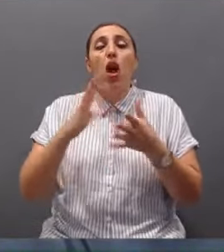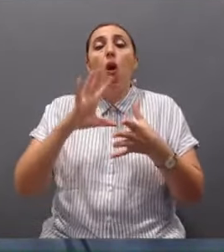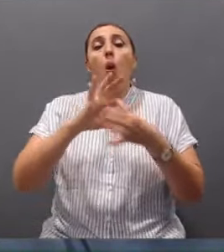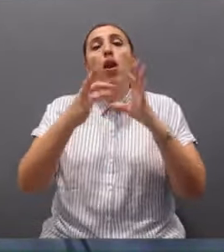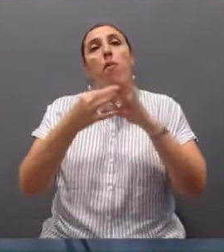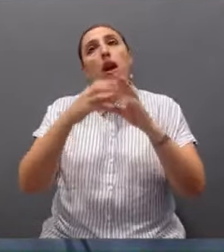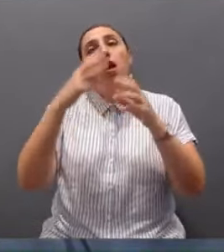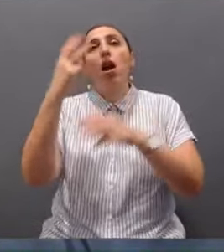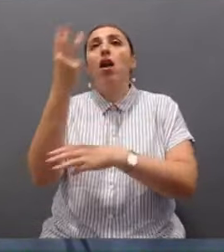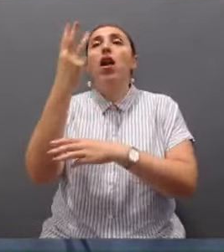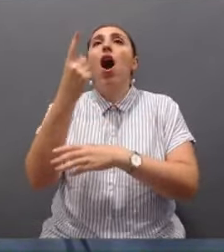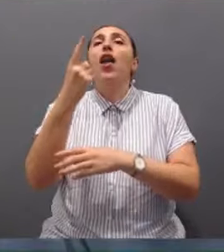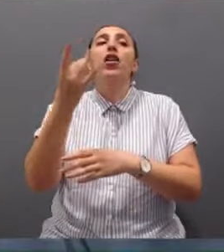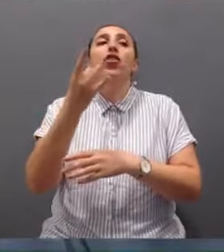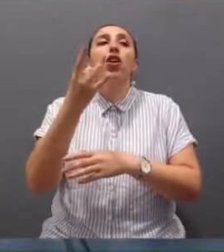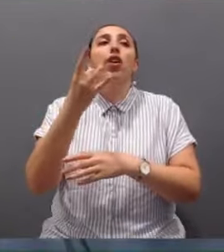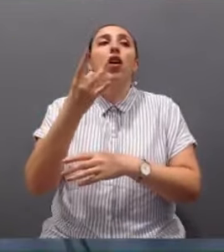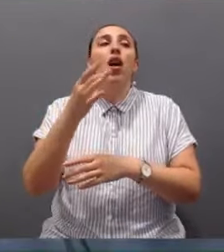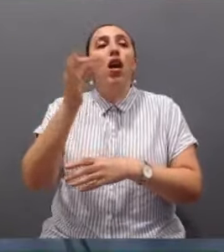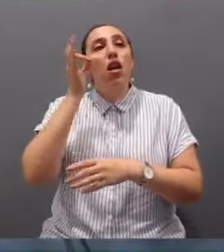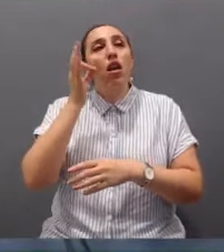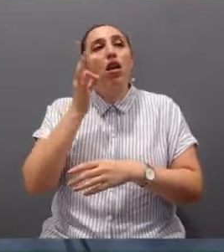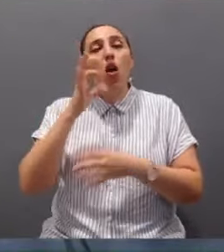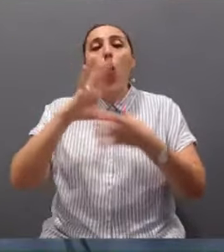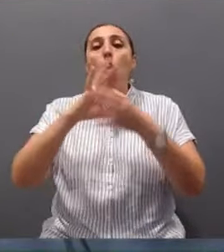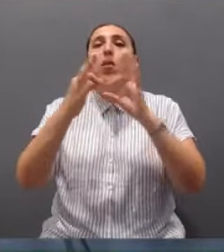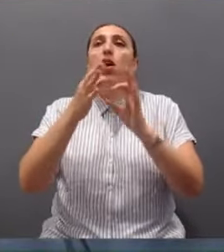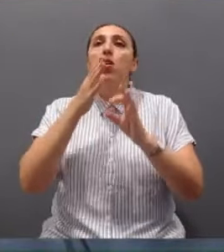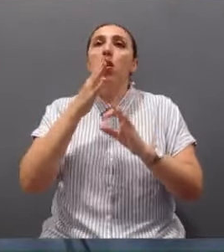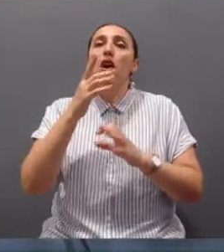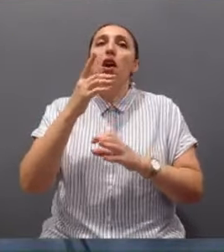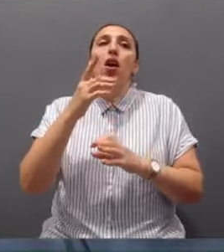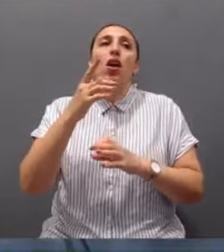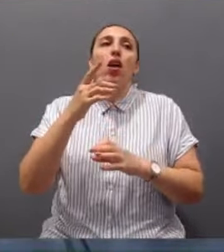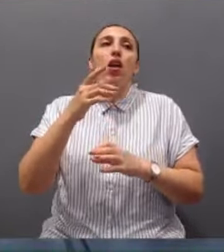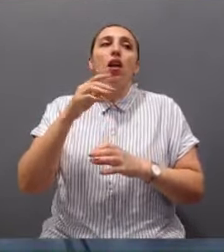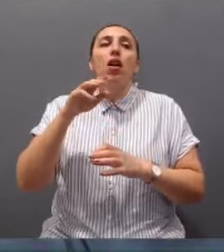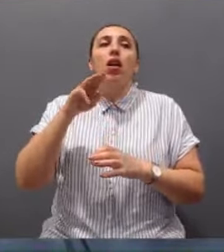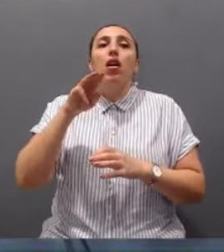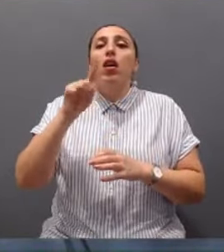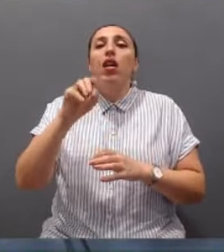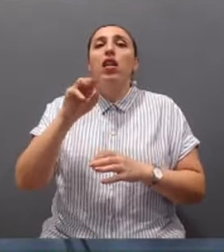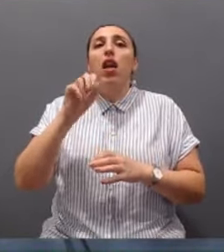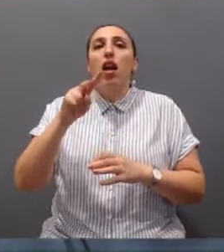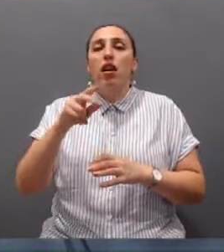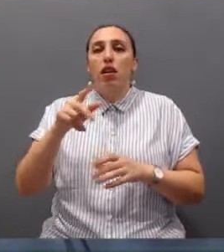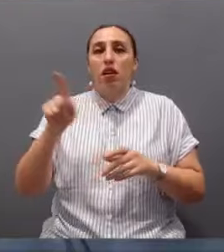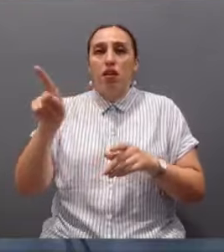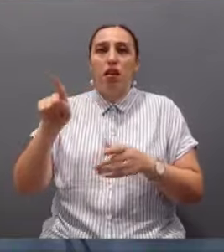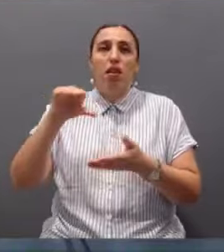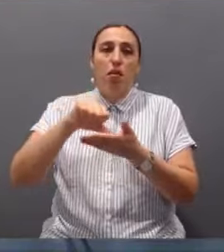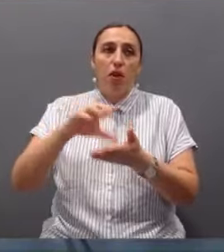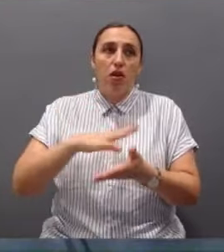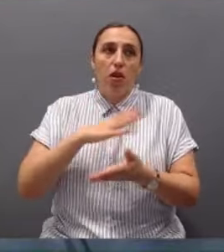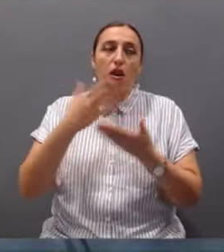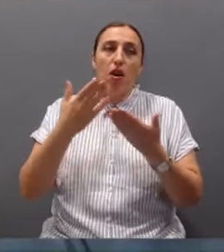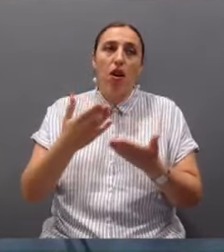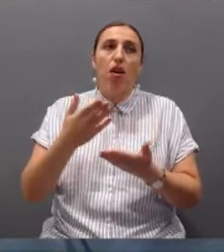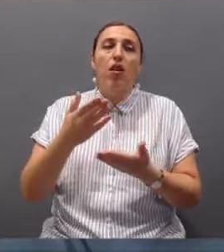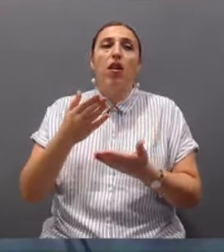օլիմպիական կրակը առաջ անգամ վառվել է Բեռլինի օլիմպիադայի ժամանակ Ադոլֆ Հիտլերի մասնակցությամբ, կամ օրինակ Volkswagen